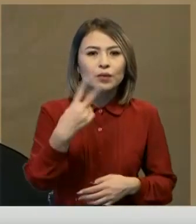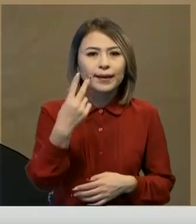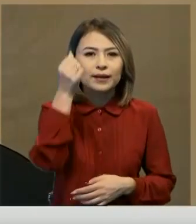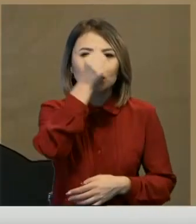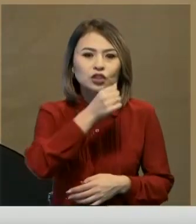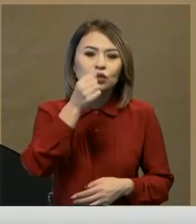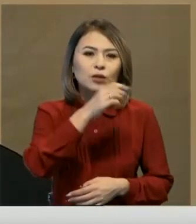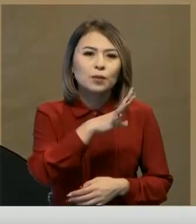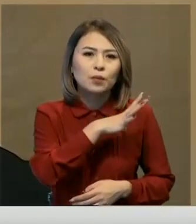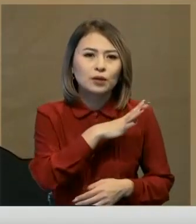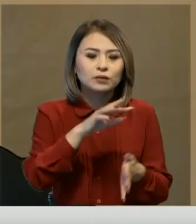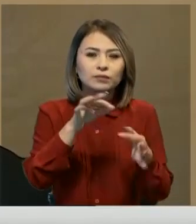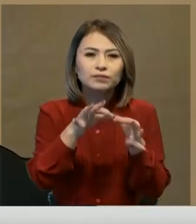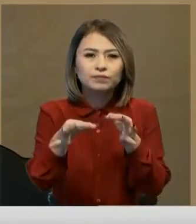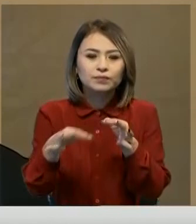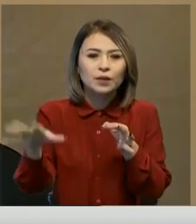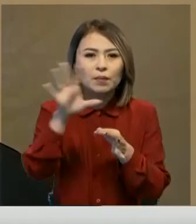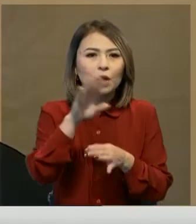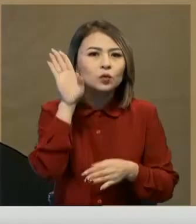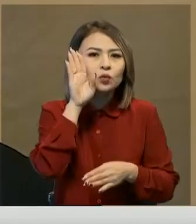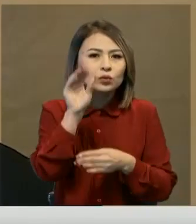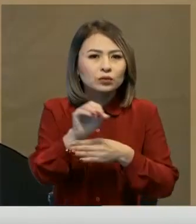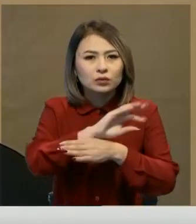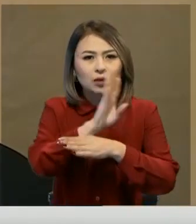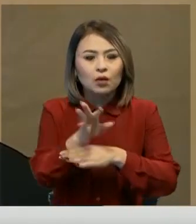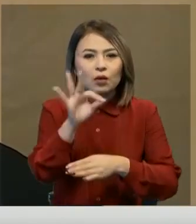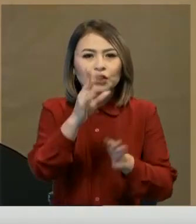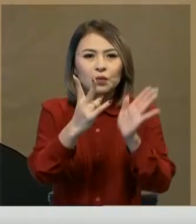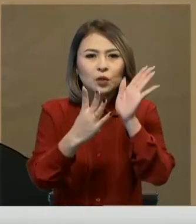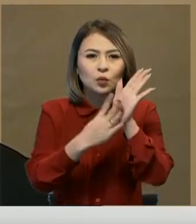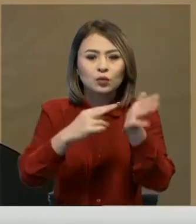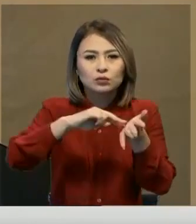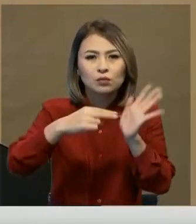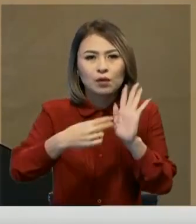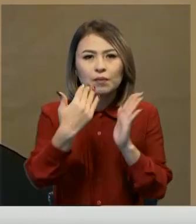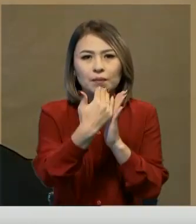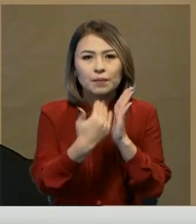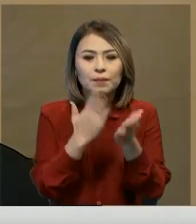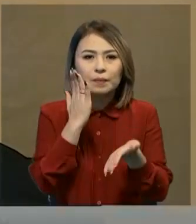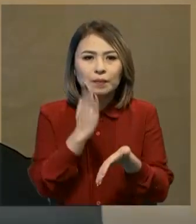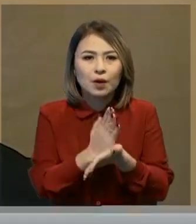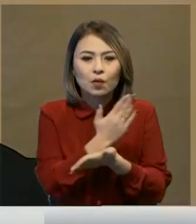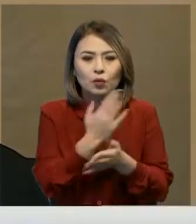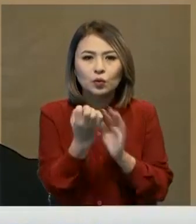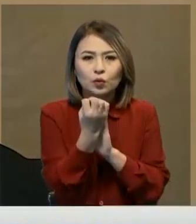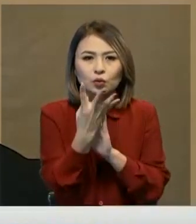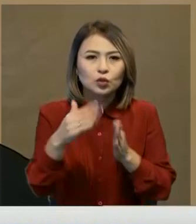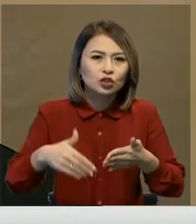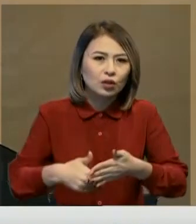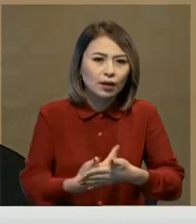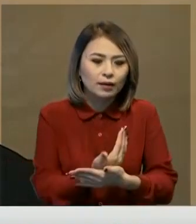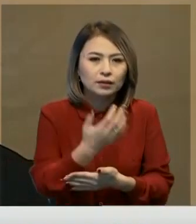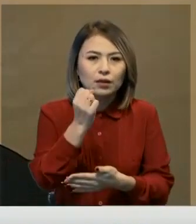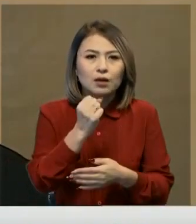2022 жылы елді мекендерді ауыз сумен қамтамасыз ету бойынша 29 жобаны жүзеге асыру жоспарланып отыр. Оның 14-ті жаңада,